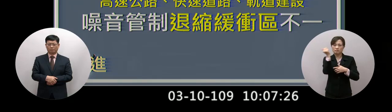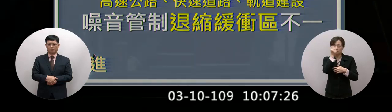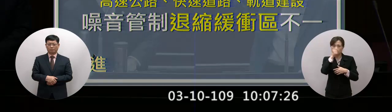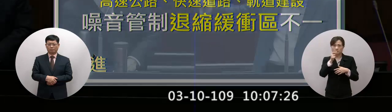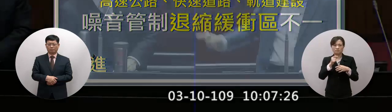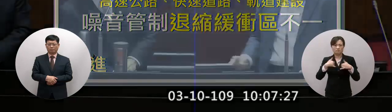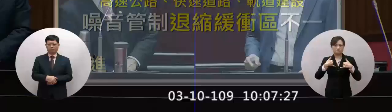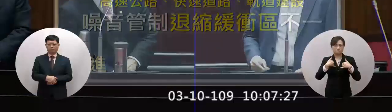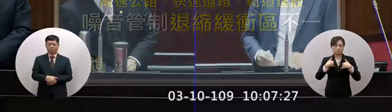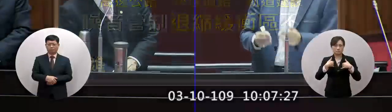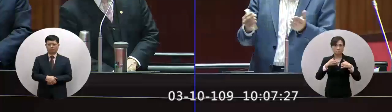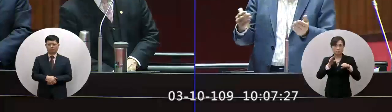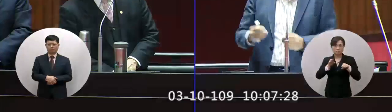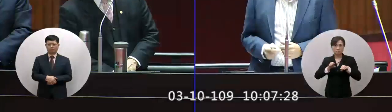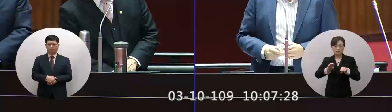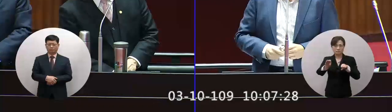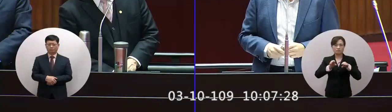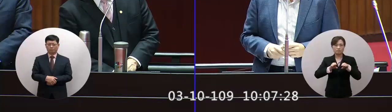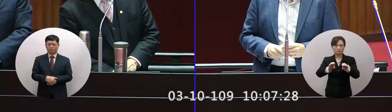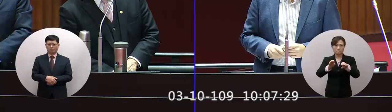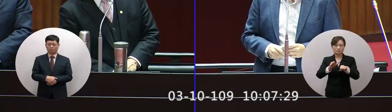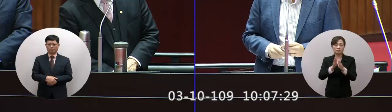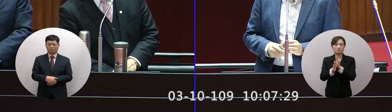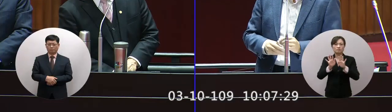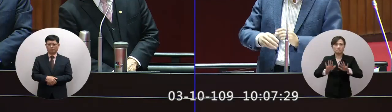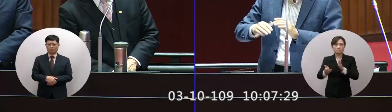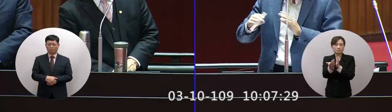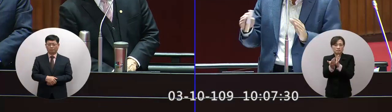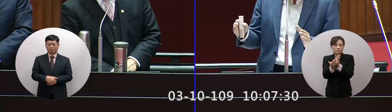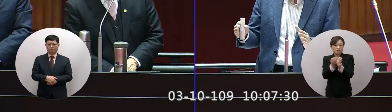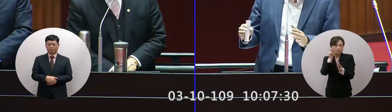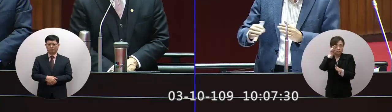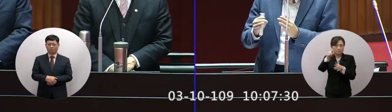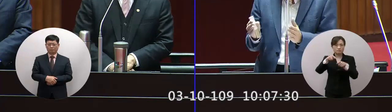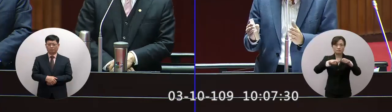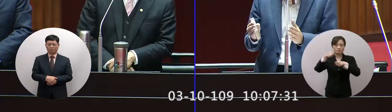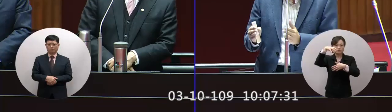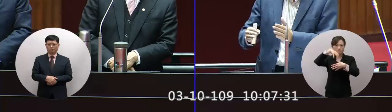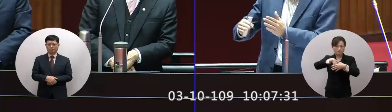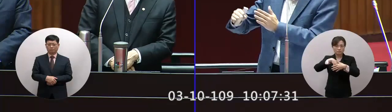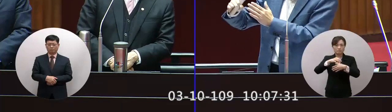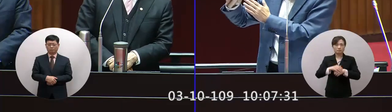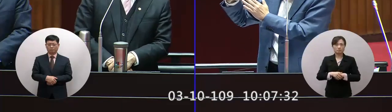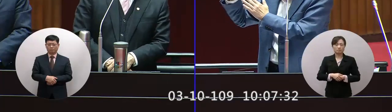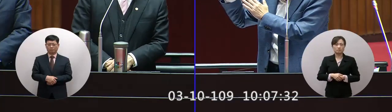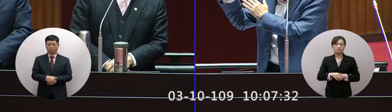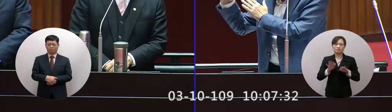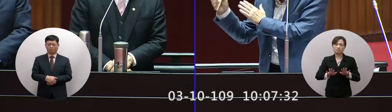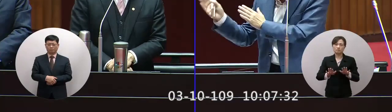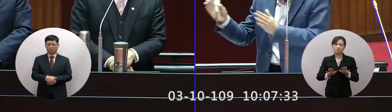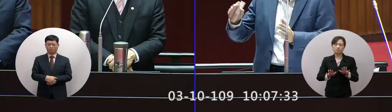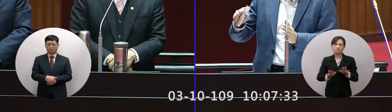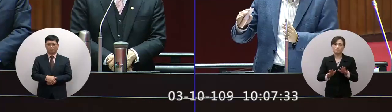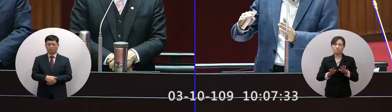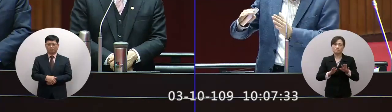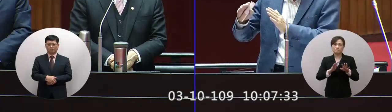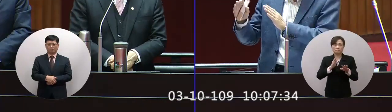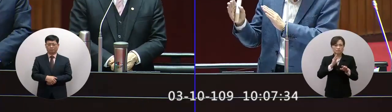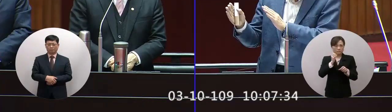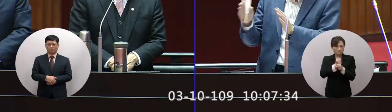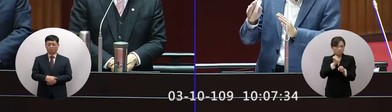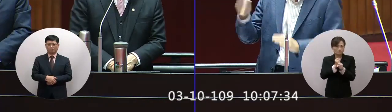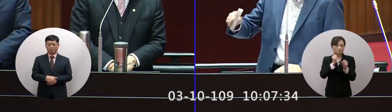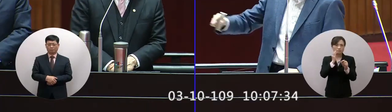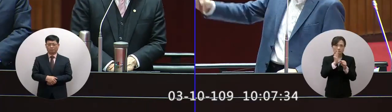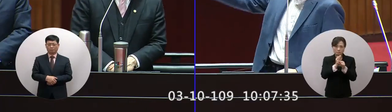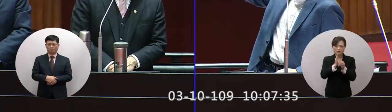路，跟现在前瞻计划里面很多正在做，甚至台北市已经完成、